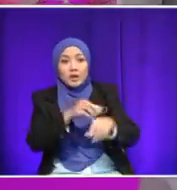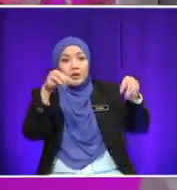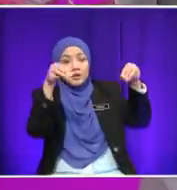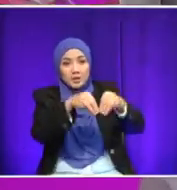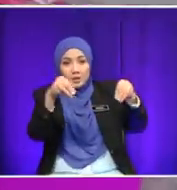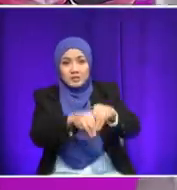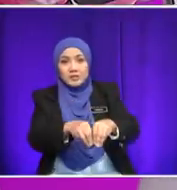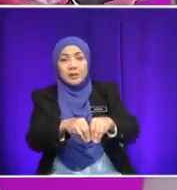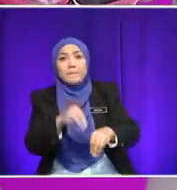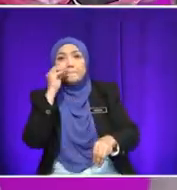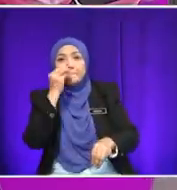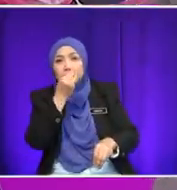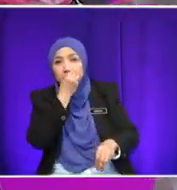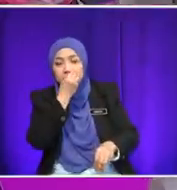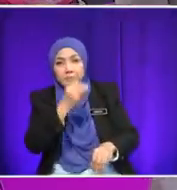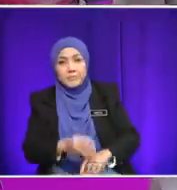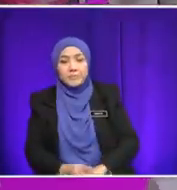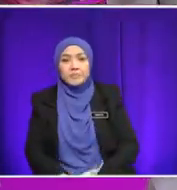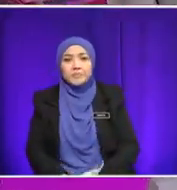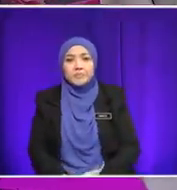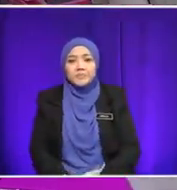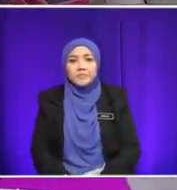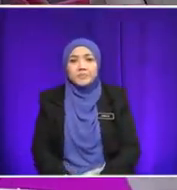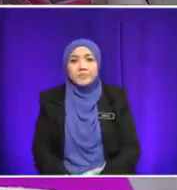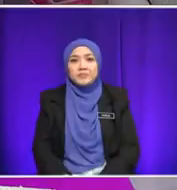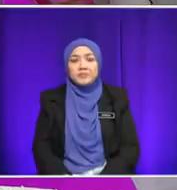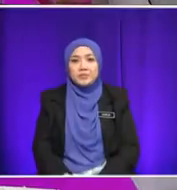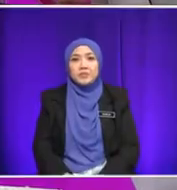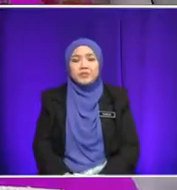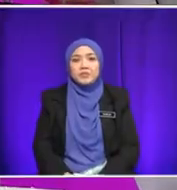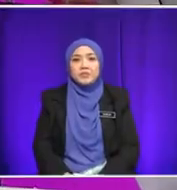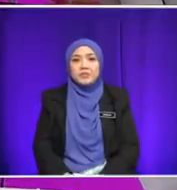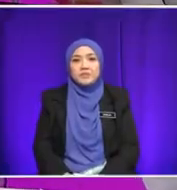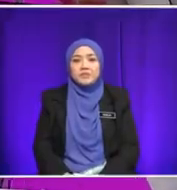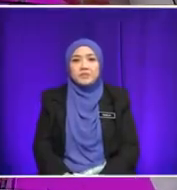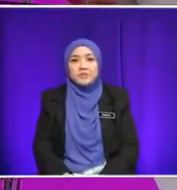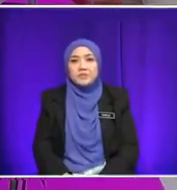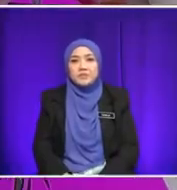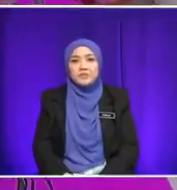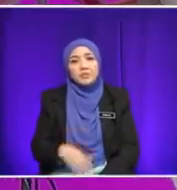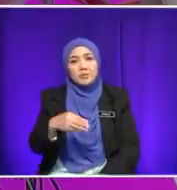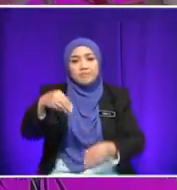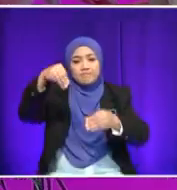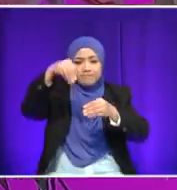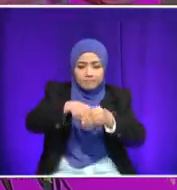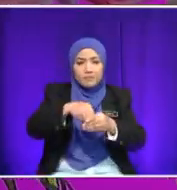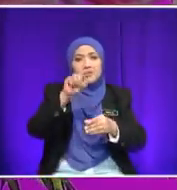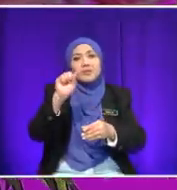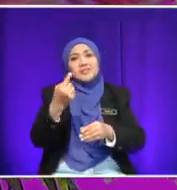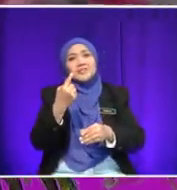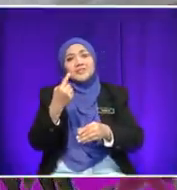saya akan cucuk saja ya bunga ini saya akan cucu saja pada span yang telah saya apa gunakan